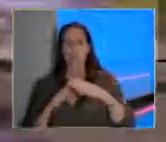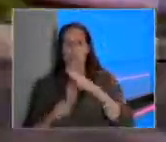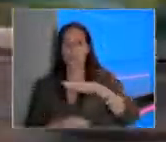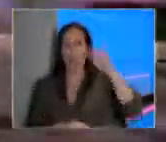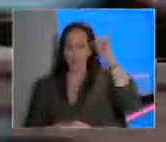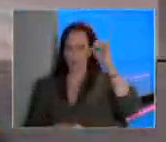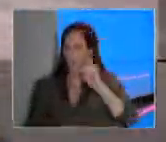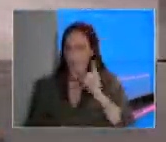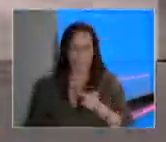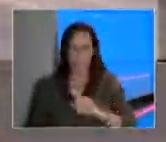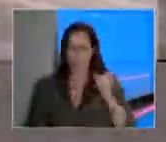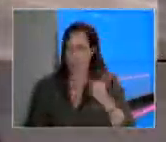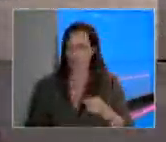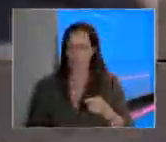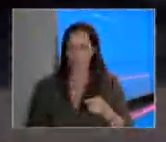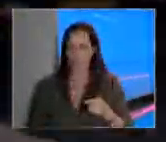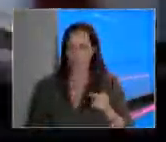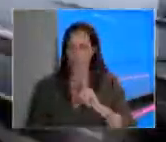בבקעת הירדן אין צורך